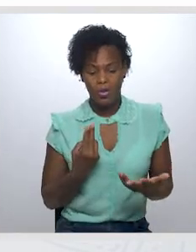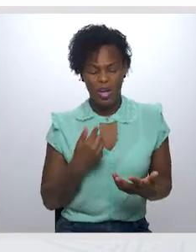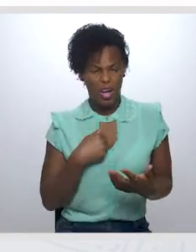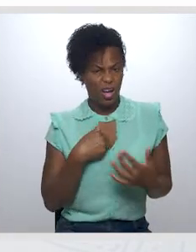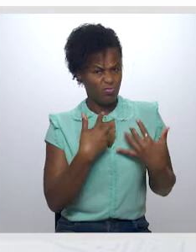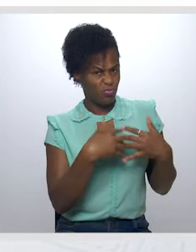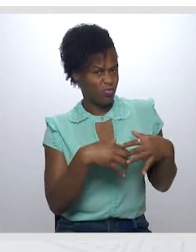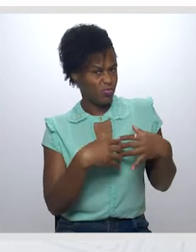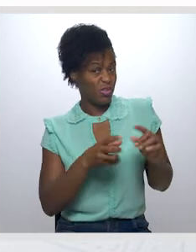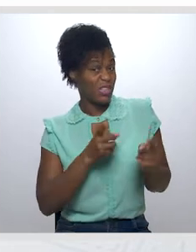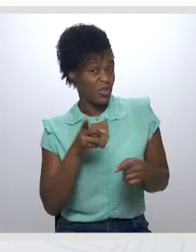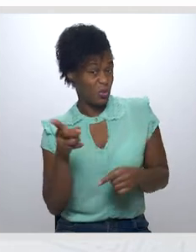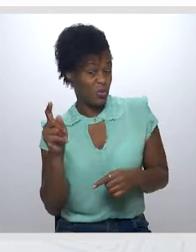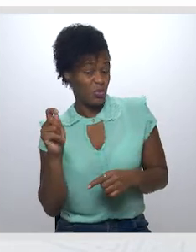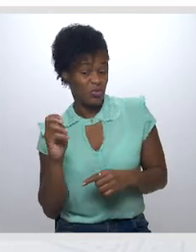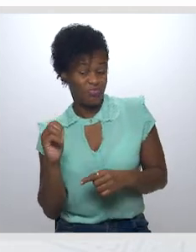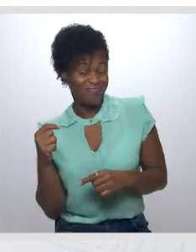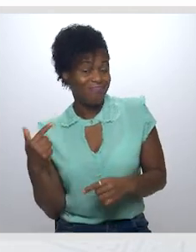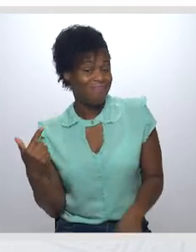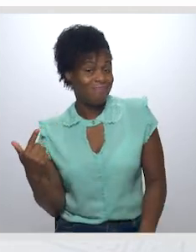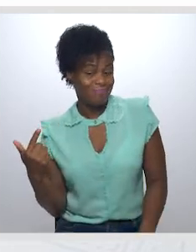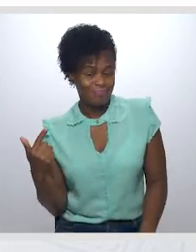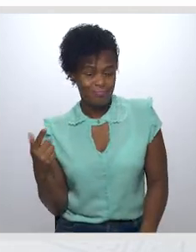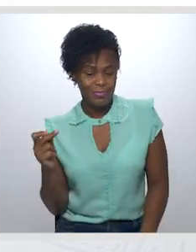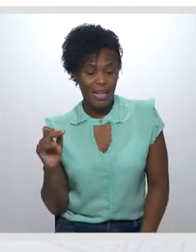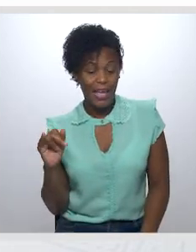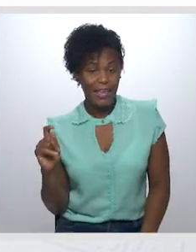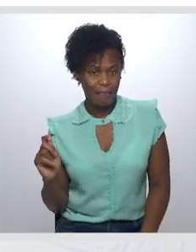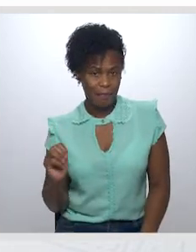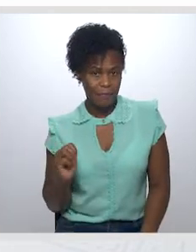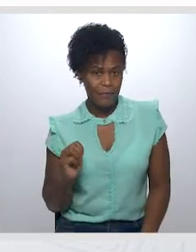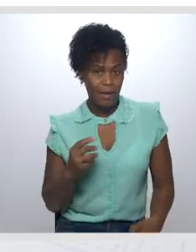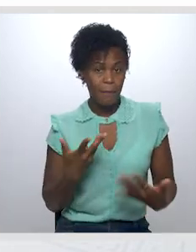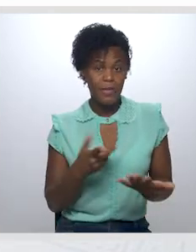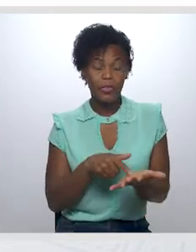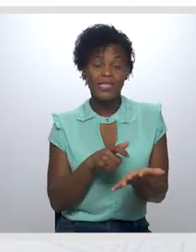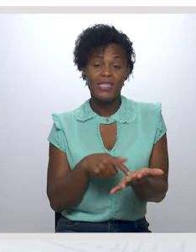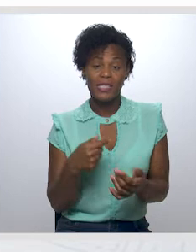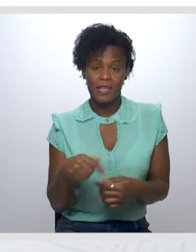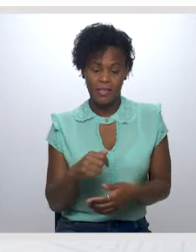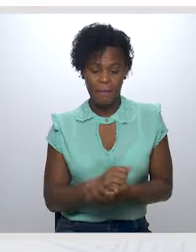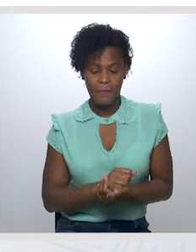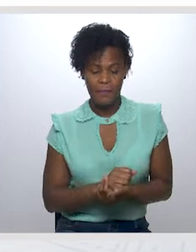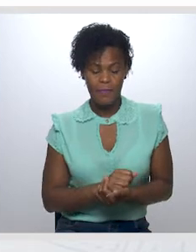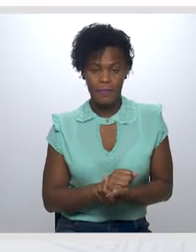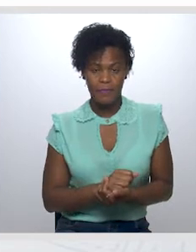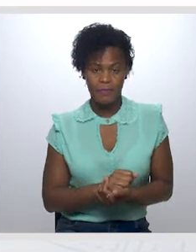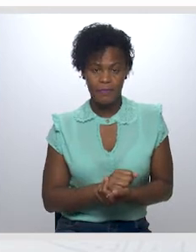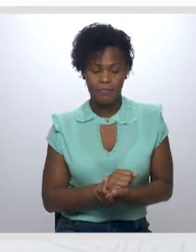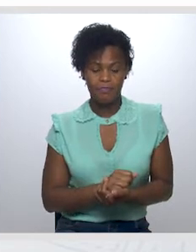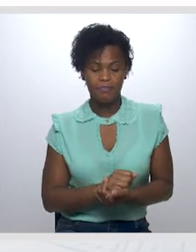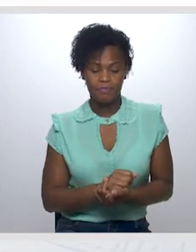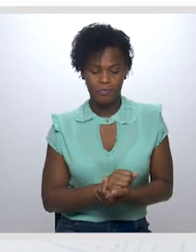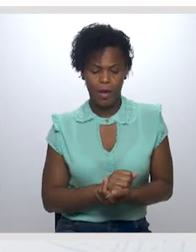doute que tu es. Ensuite, pour la nécessité, on a,